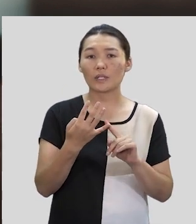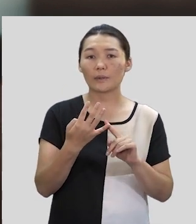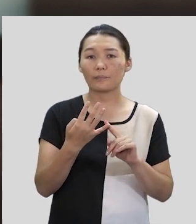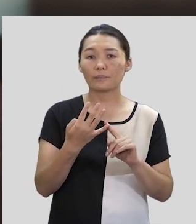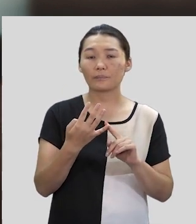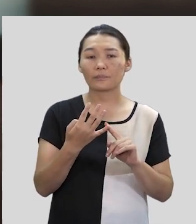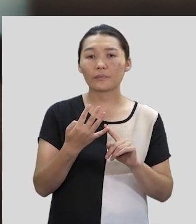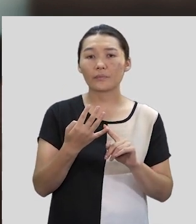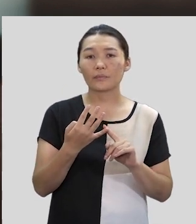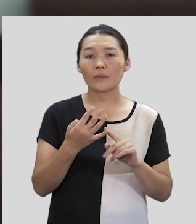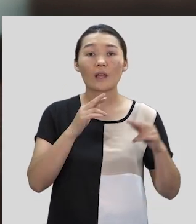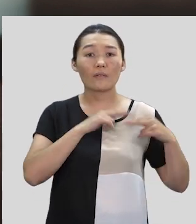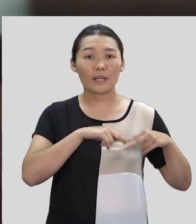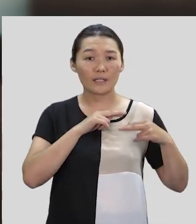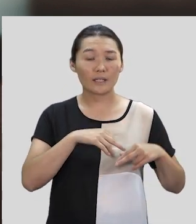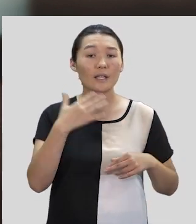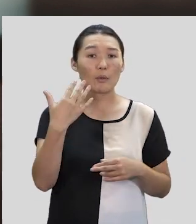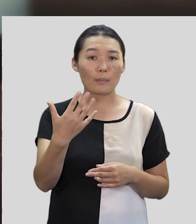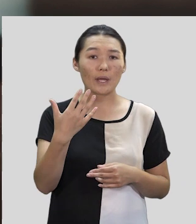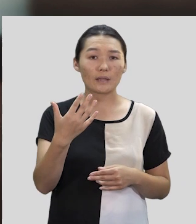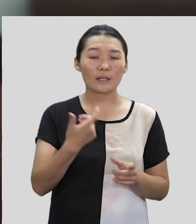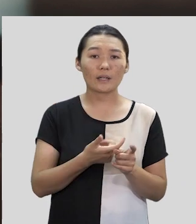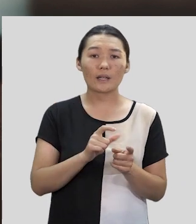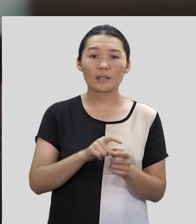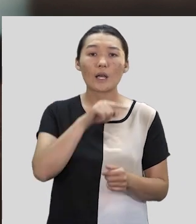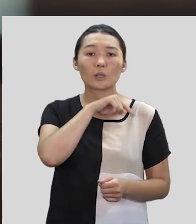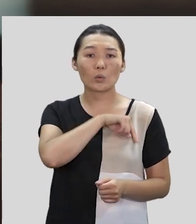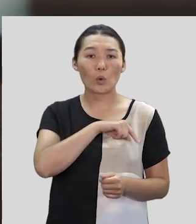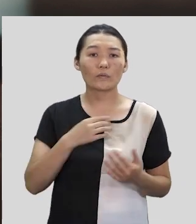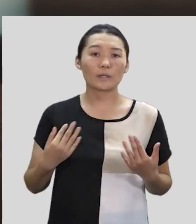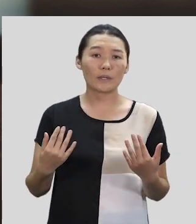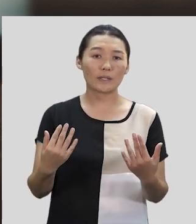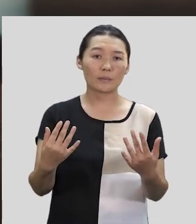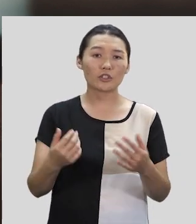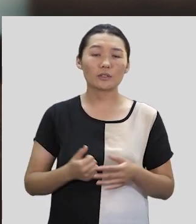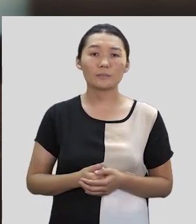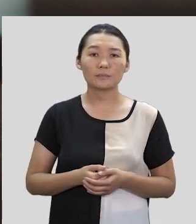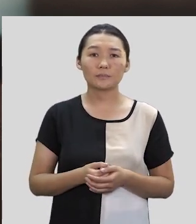потребность в карьере и 5 это духовные потребности